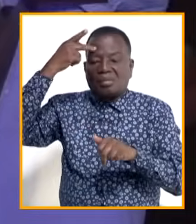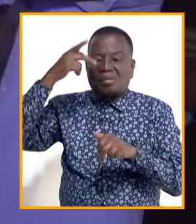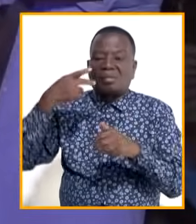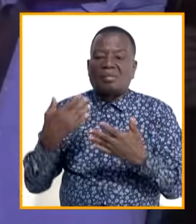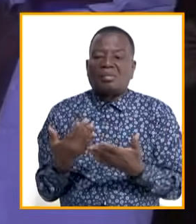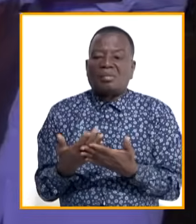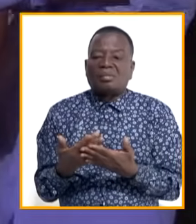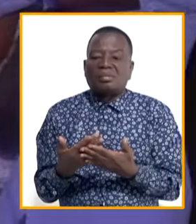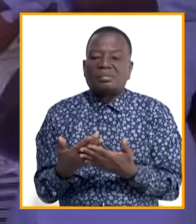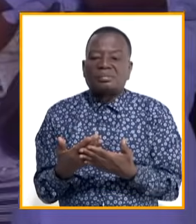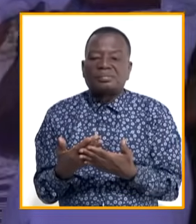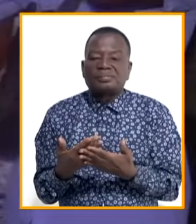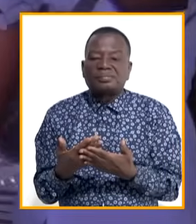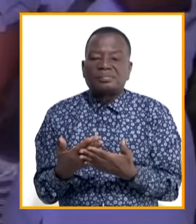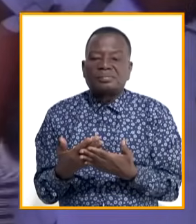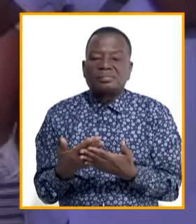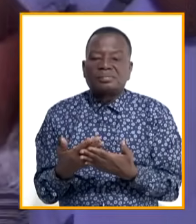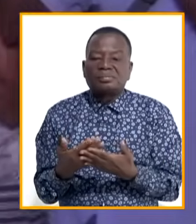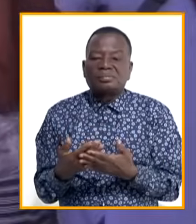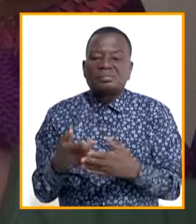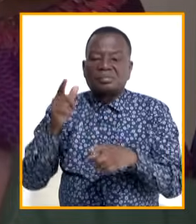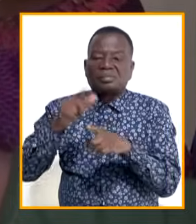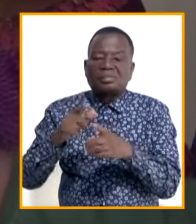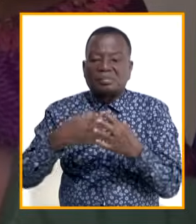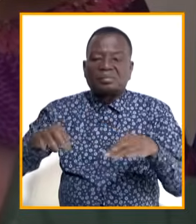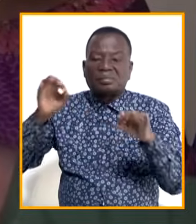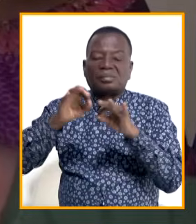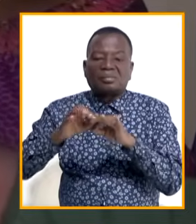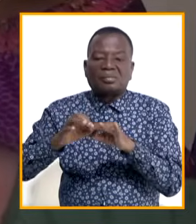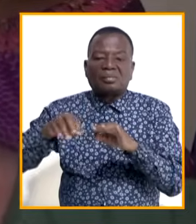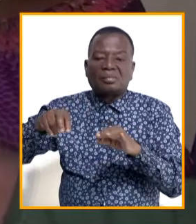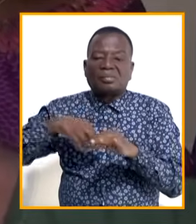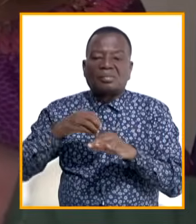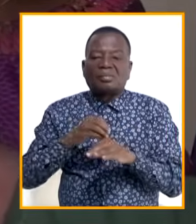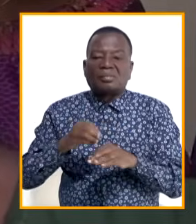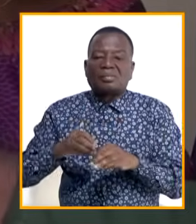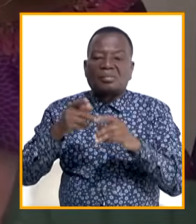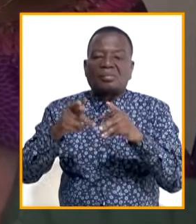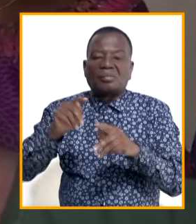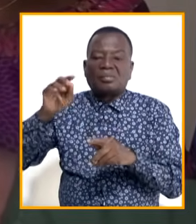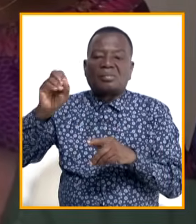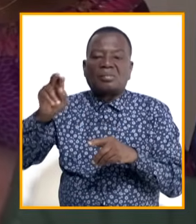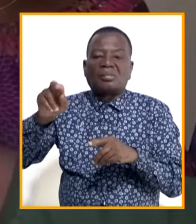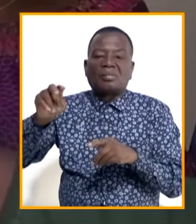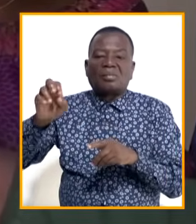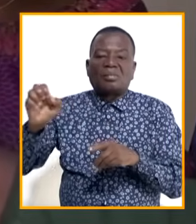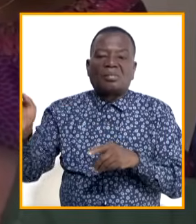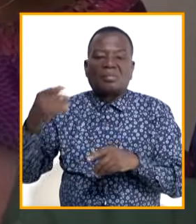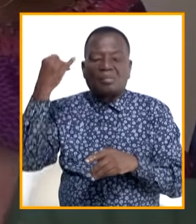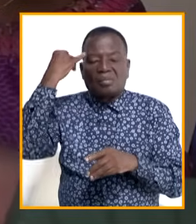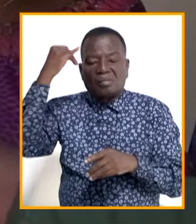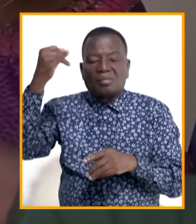heureusement témoins d'un événement important parce que nos artistes tradis modernes Toura ont pris